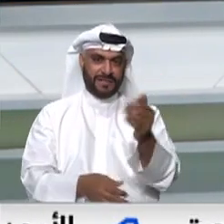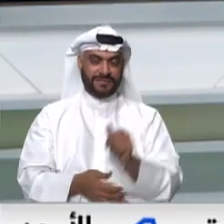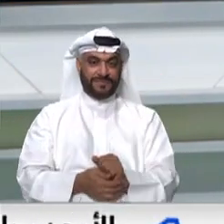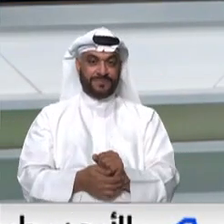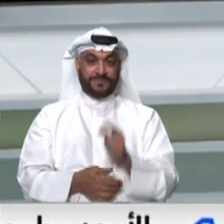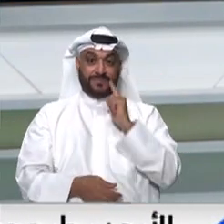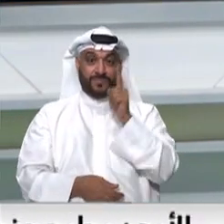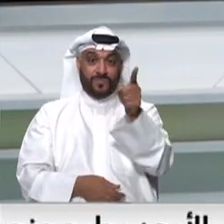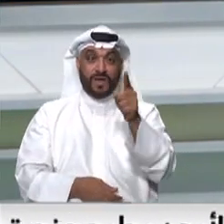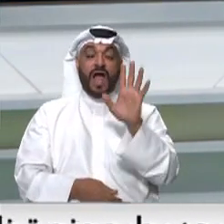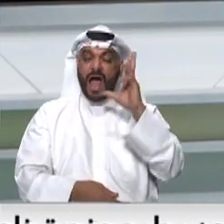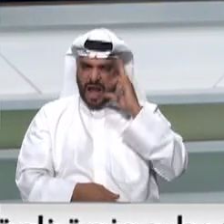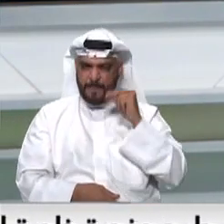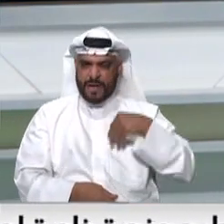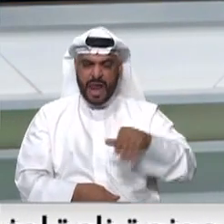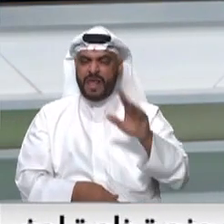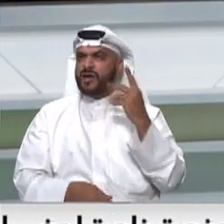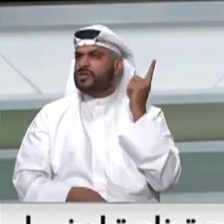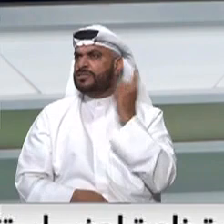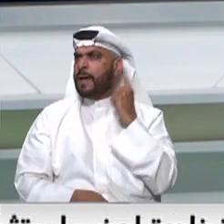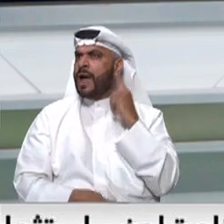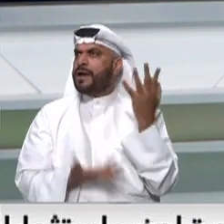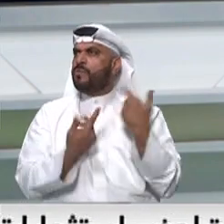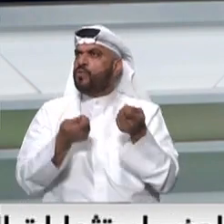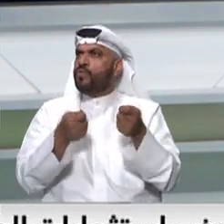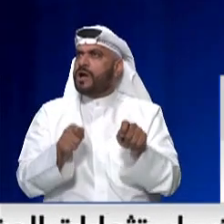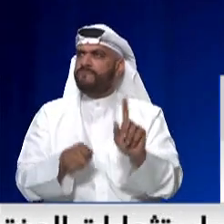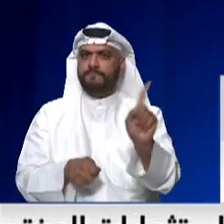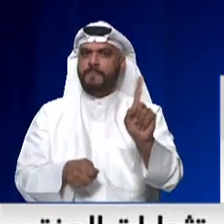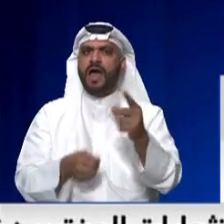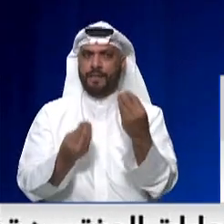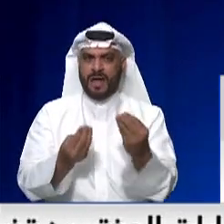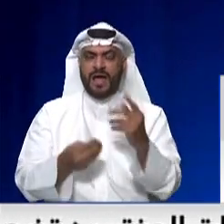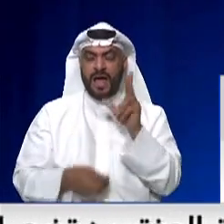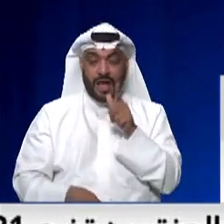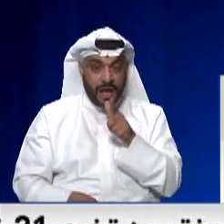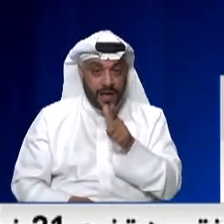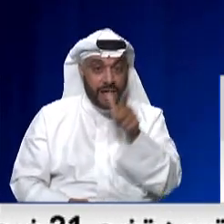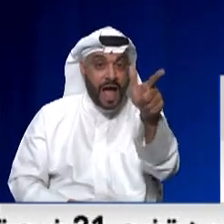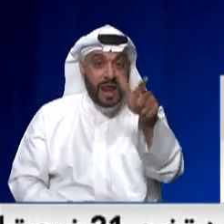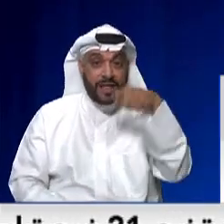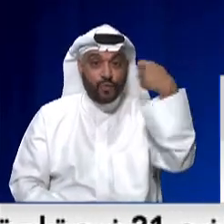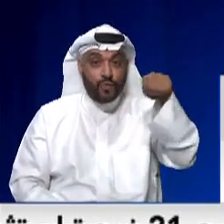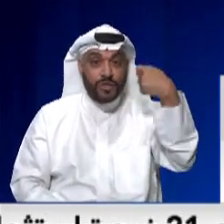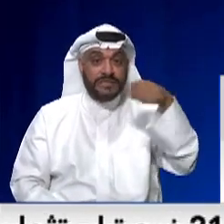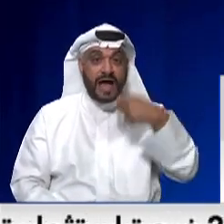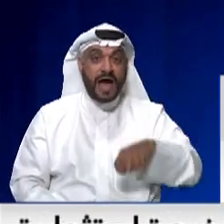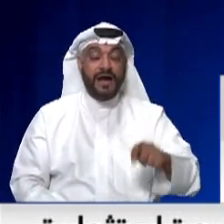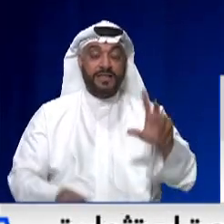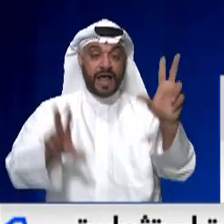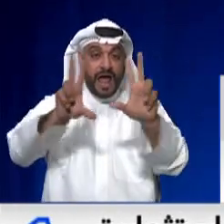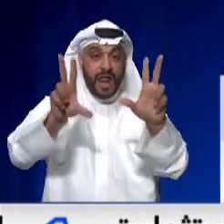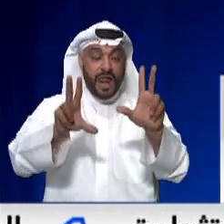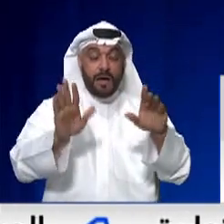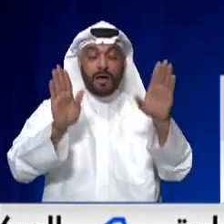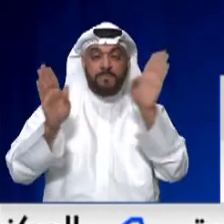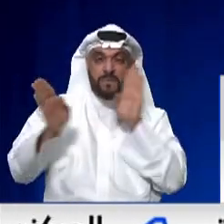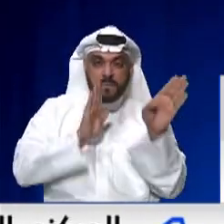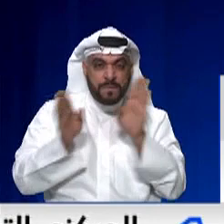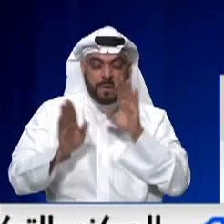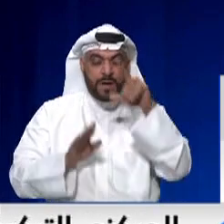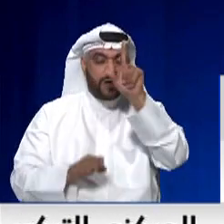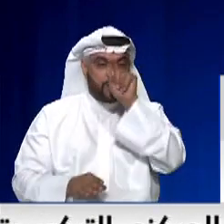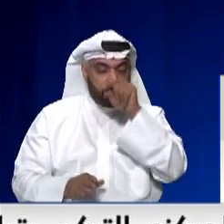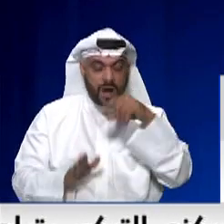ولم تدخر جهدا نحو المساهمة في التطوير المنشود. وقالت الوزارة في بيان لها اليوم حول ما يتم تداوله بشأن شراء